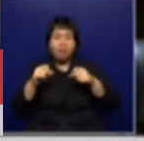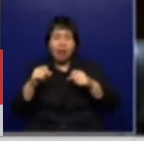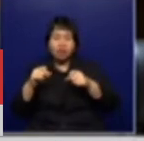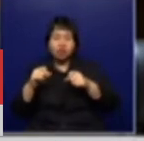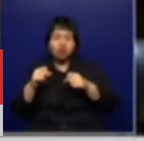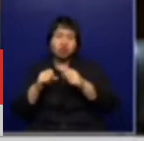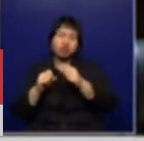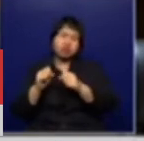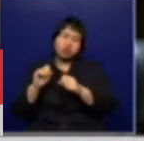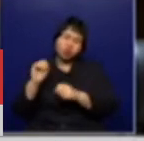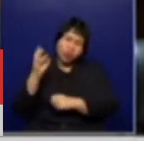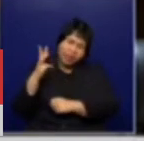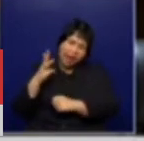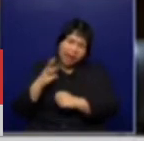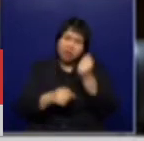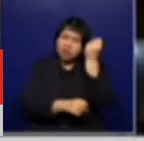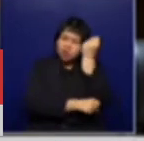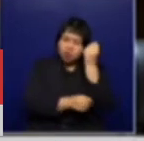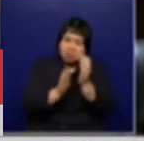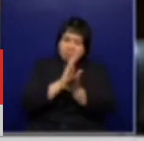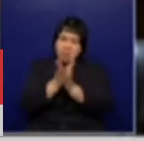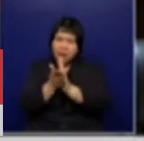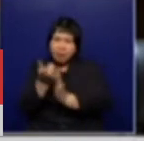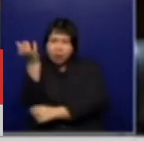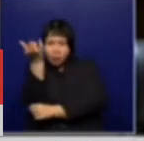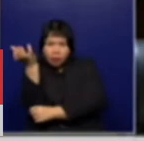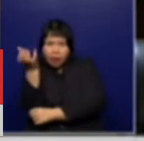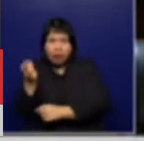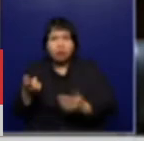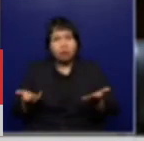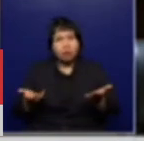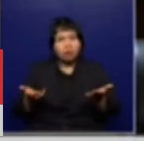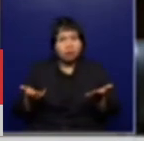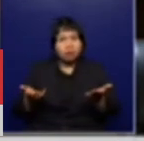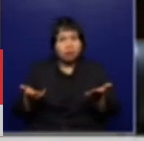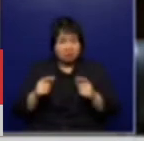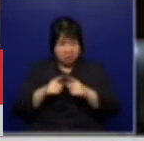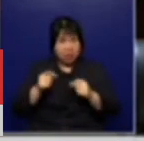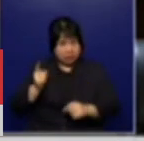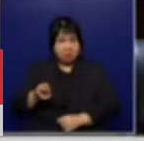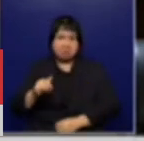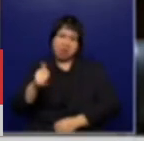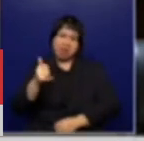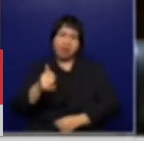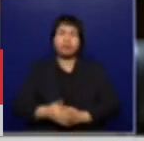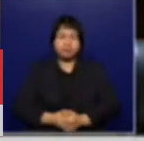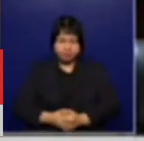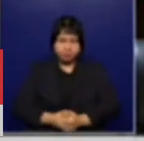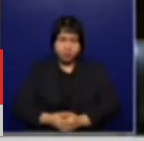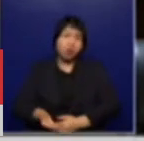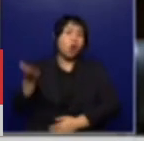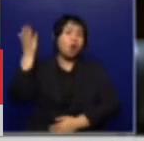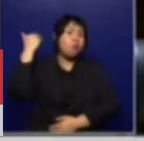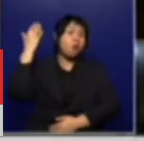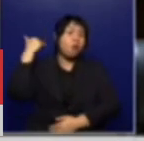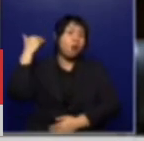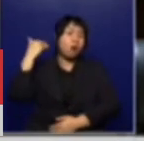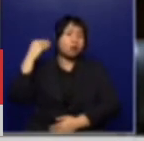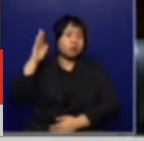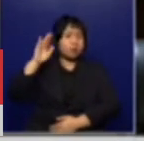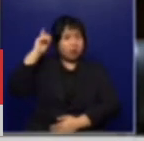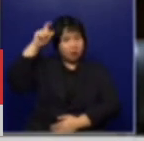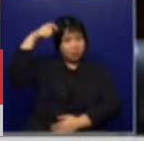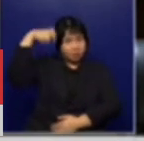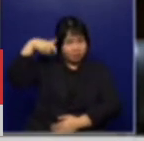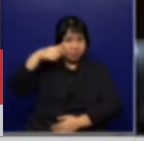ขอทานดิฉันเกรงว่าอาจจะกลายเป็นเรื่องจริงได้ค่ะท่านประธานที่เคารพคะในอดีตค่ะประเทศเมียนมากับประเทศ